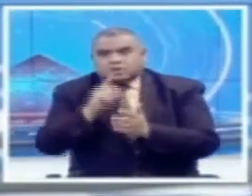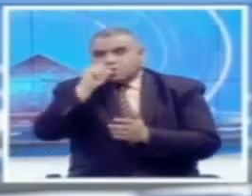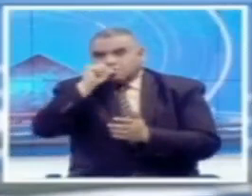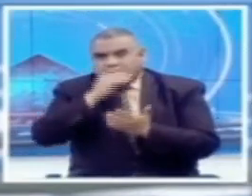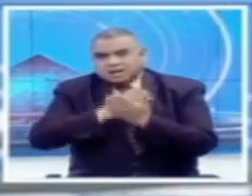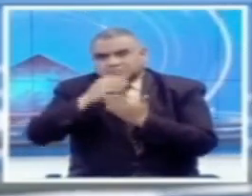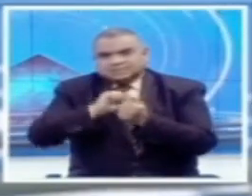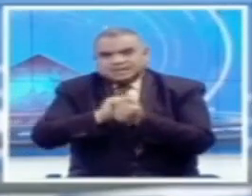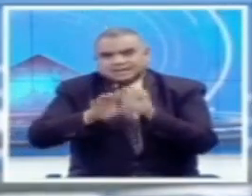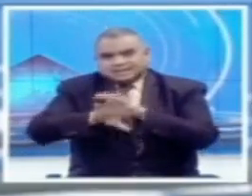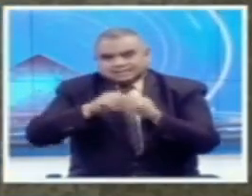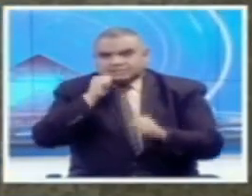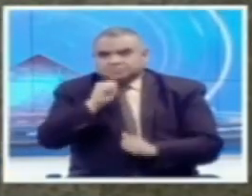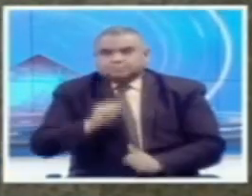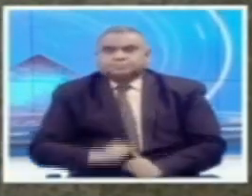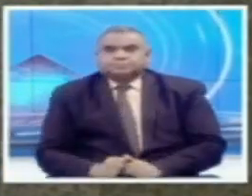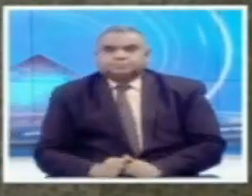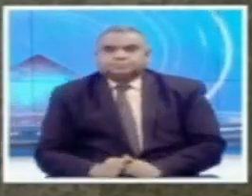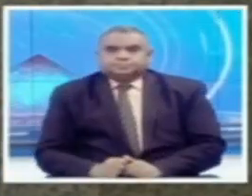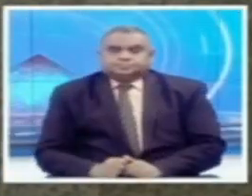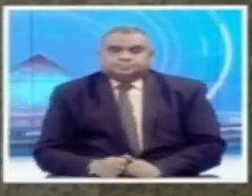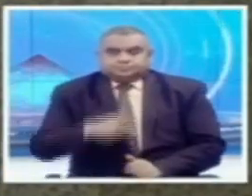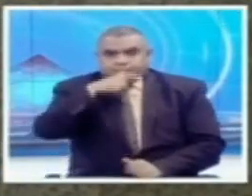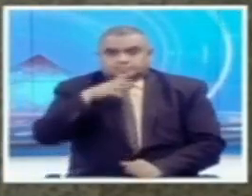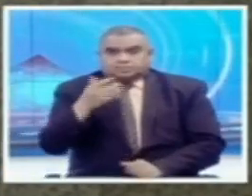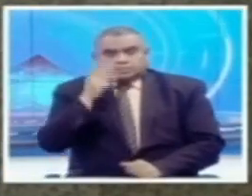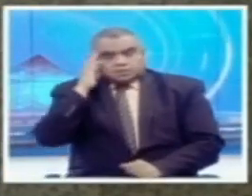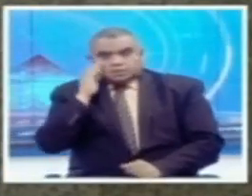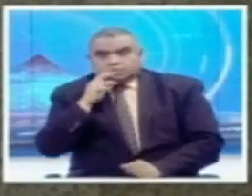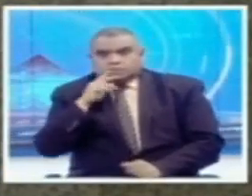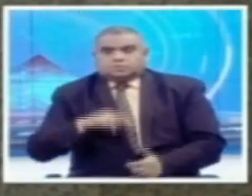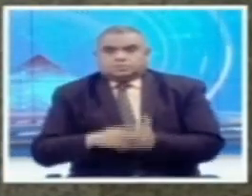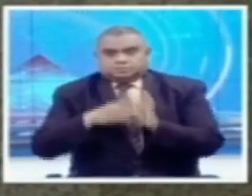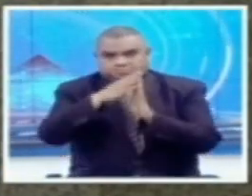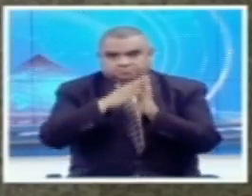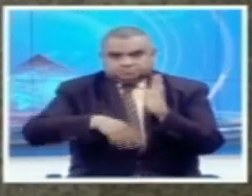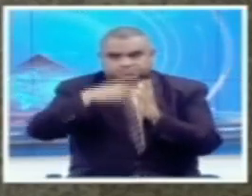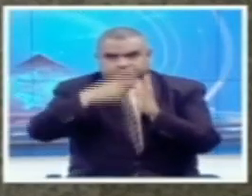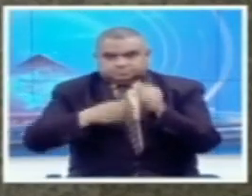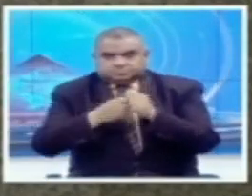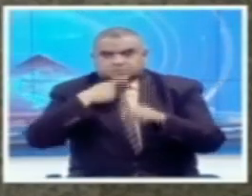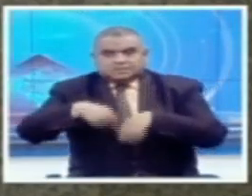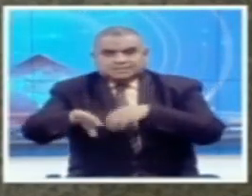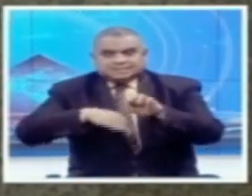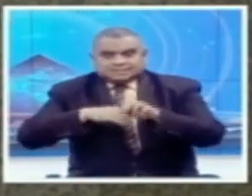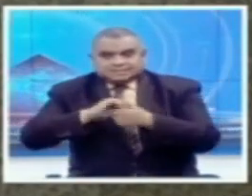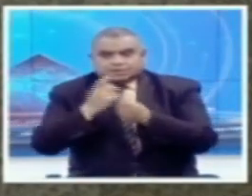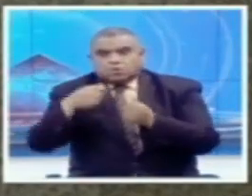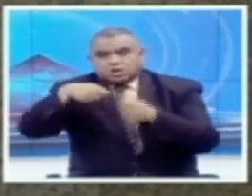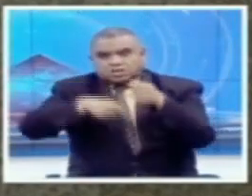المياه. هنا علاقة ثنائية وثيقة في السياسية